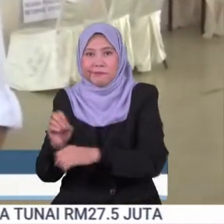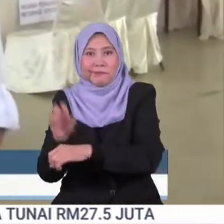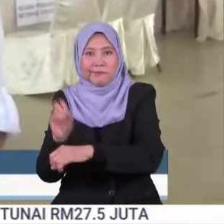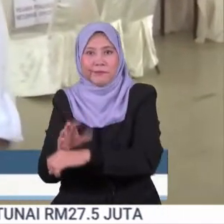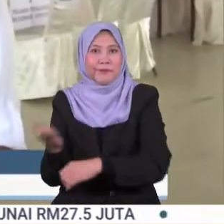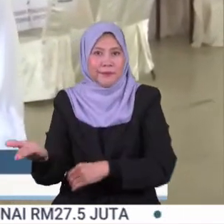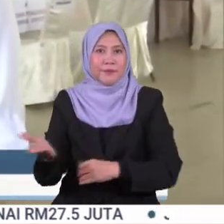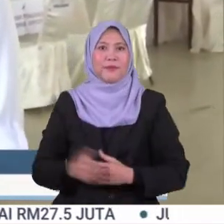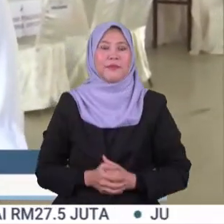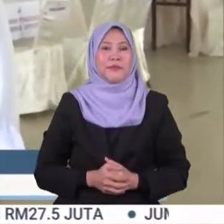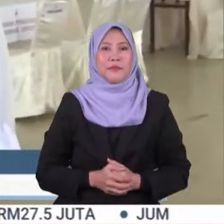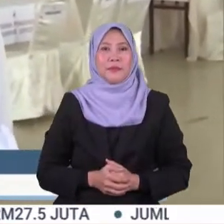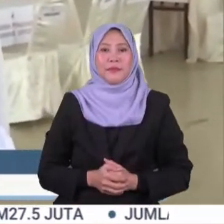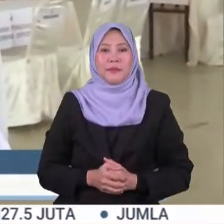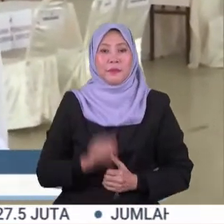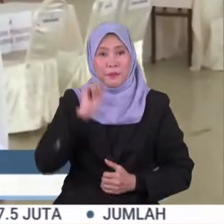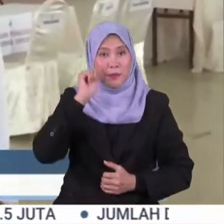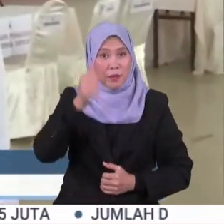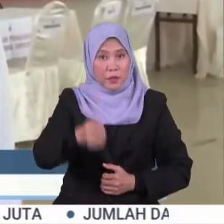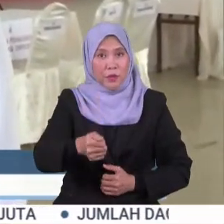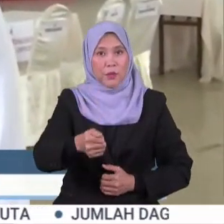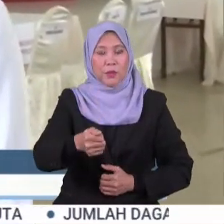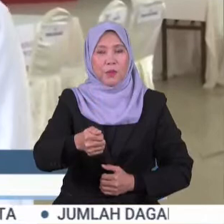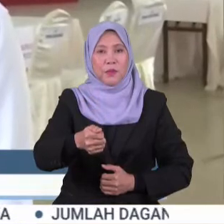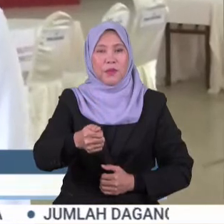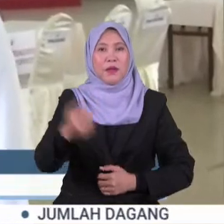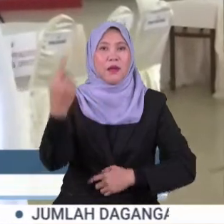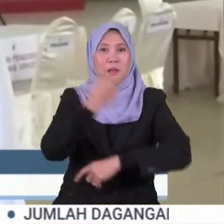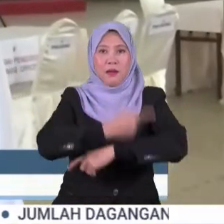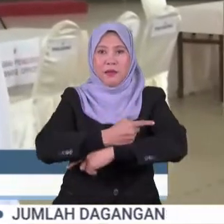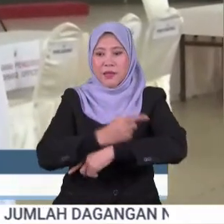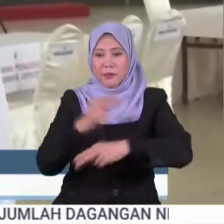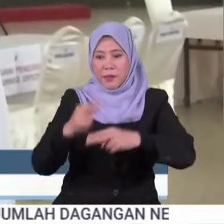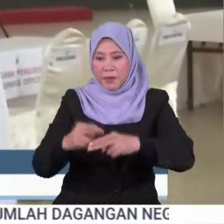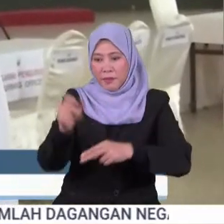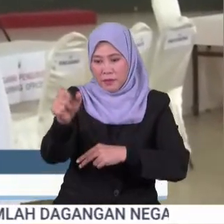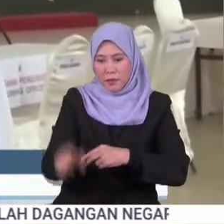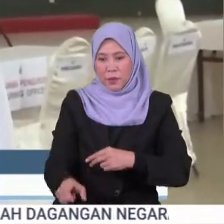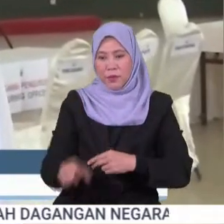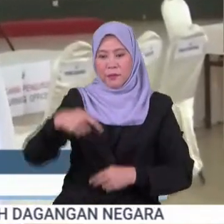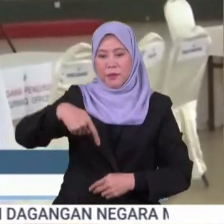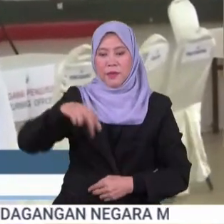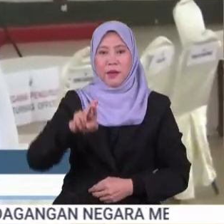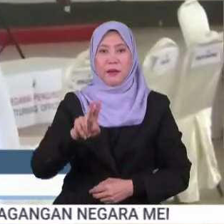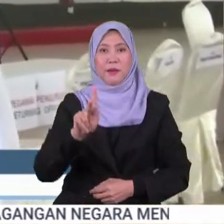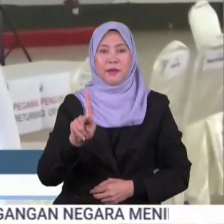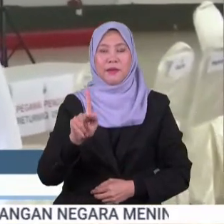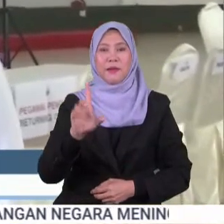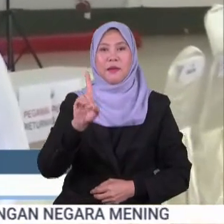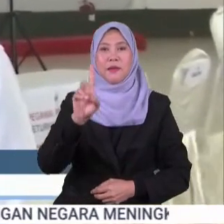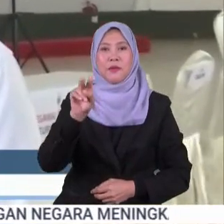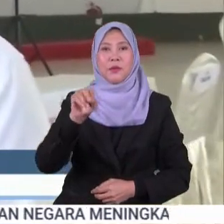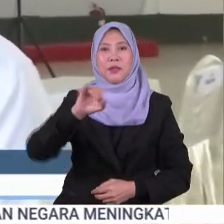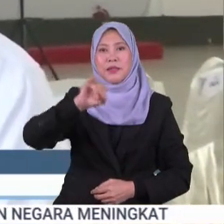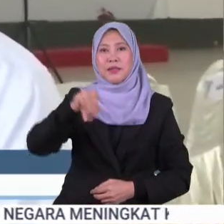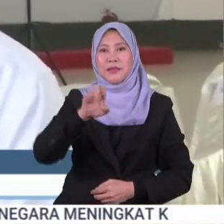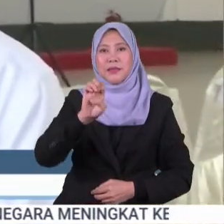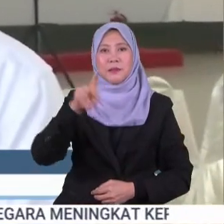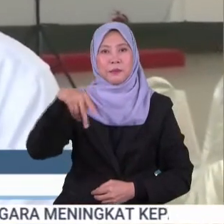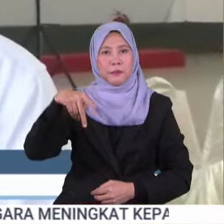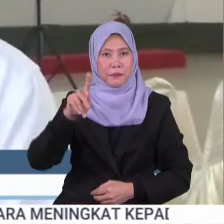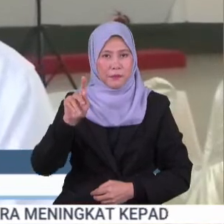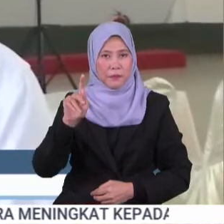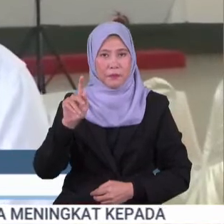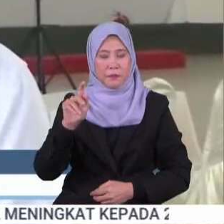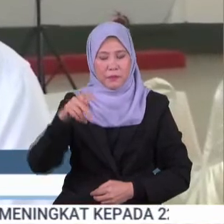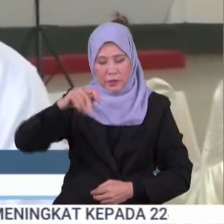Okey, besok adalah hari penamaan calon bagi PRK DUN Jepak. Jadi saya sebagai pegawai